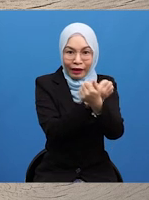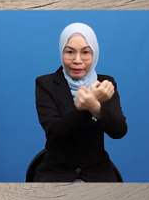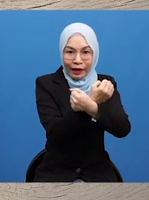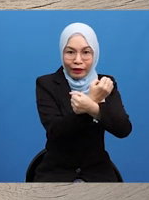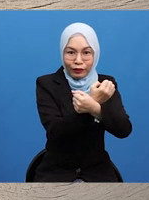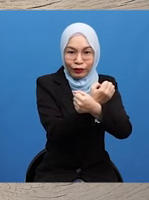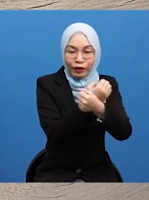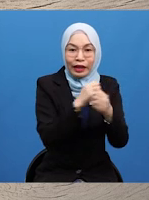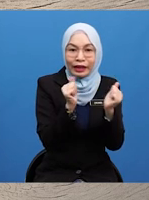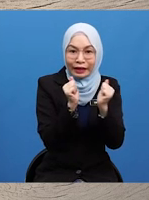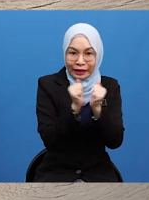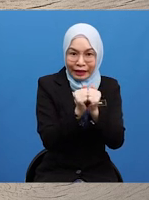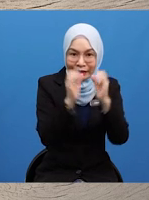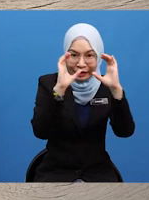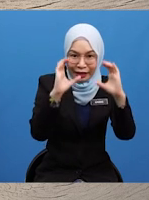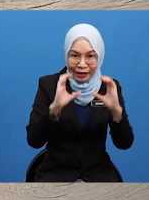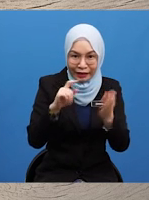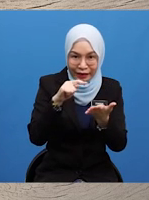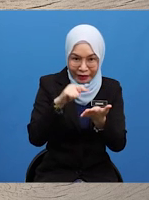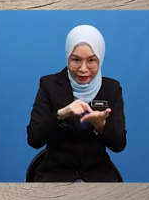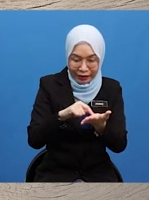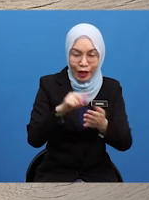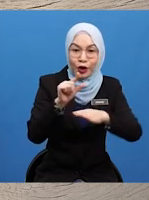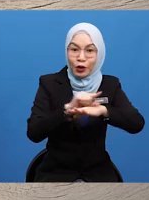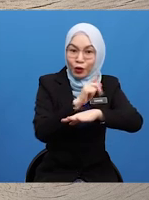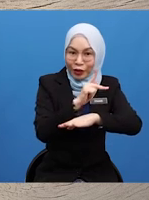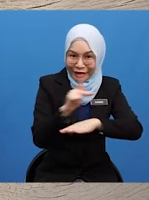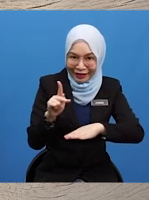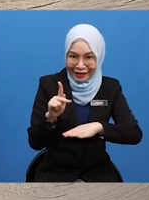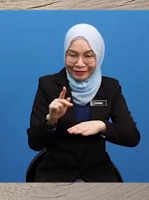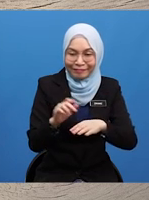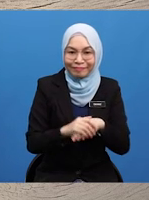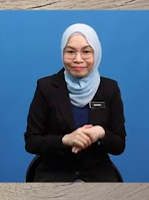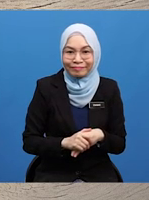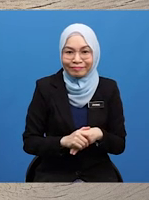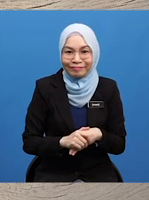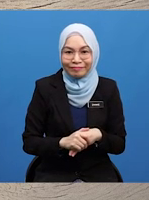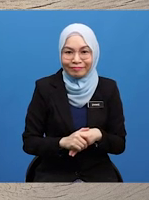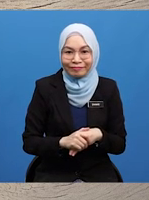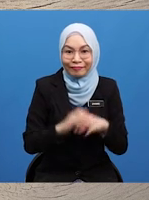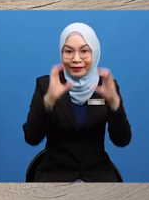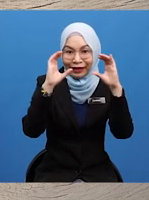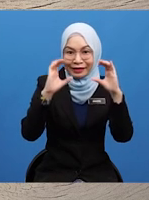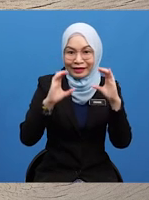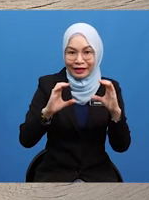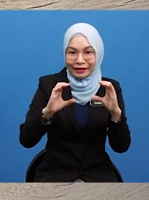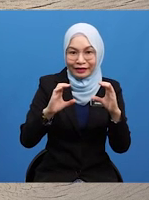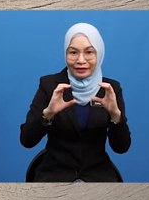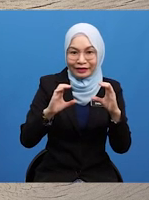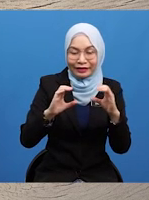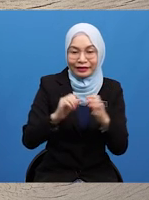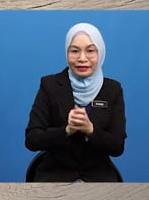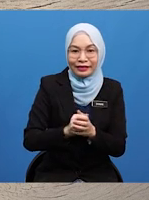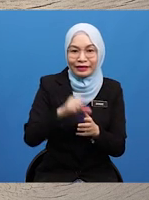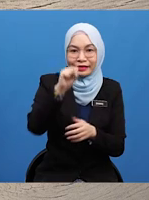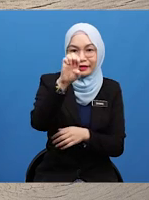objek yang tidak sekata, dengan menggunakan kaedah sesaran air.